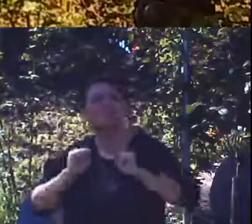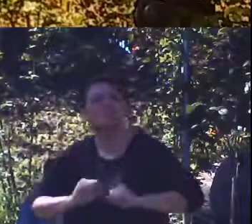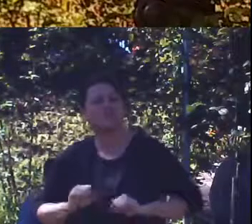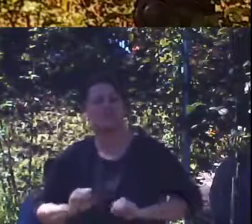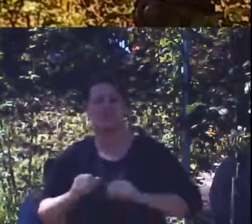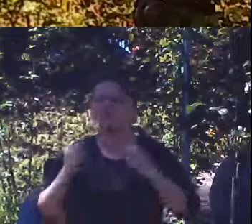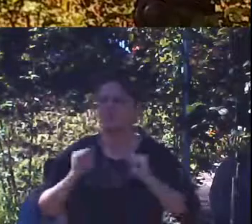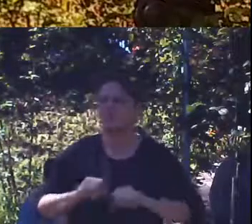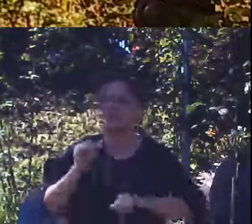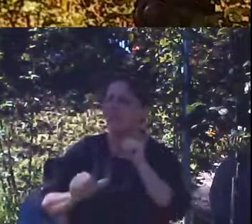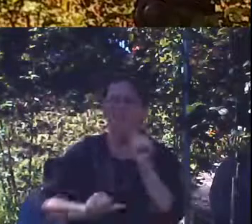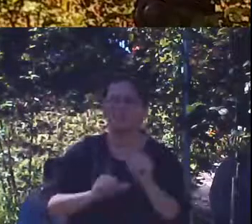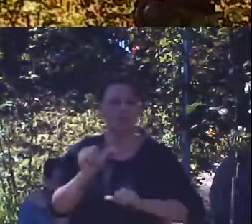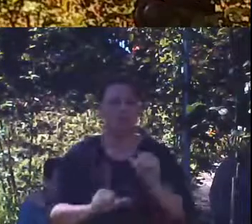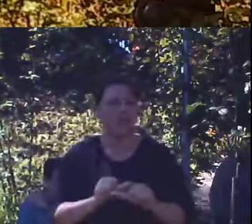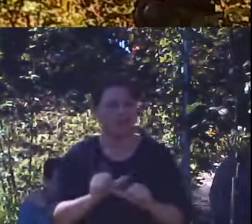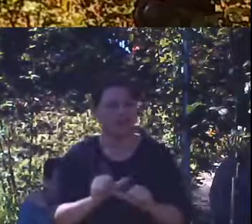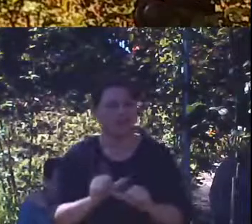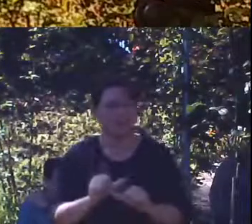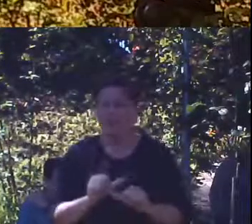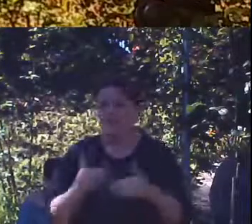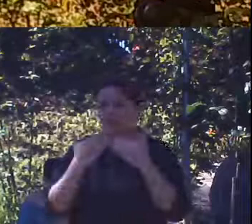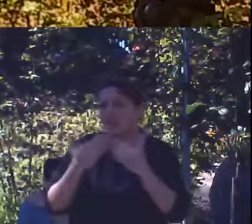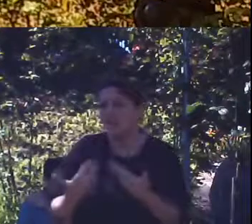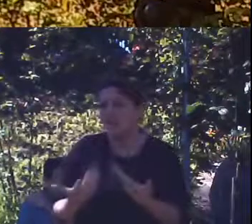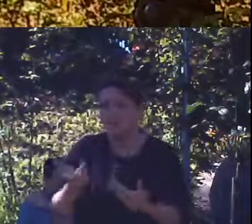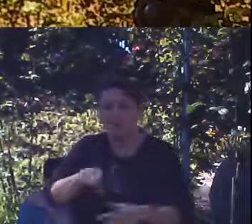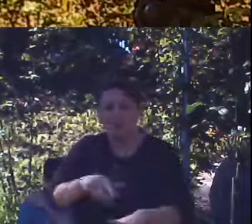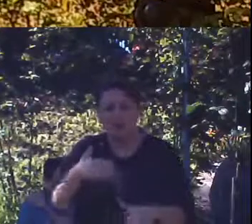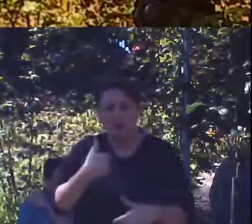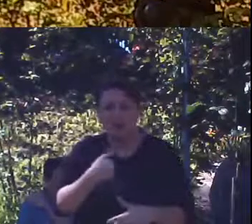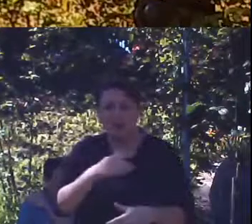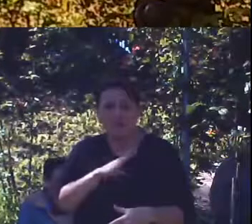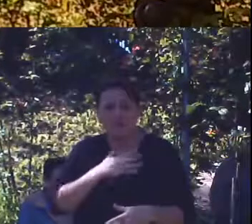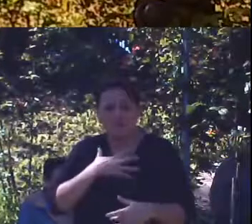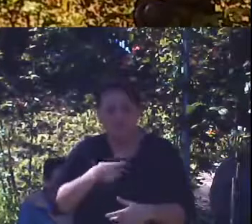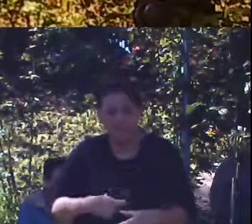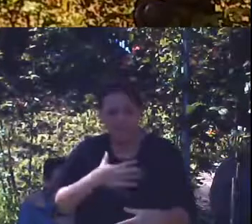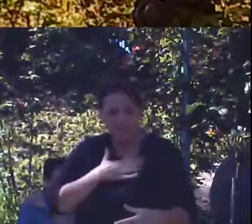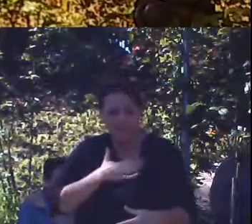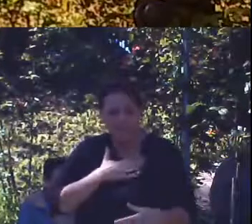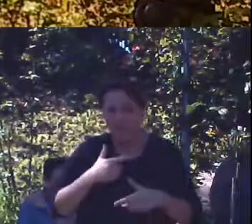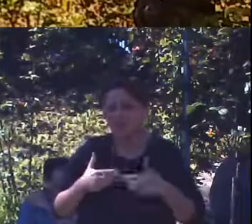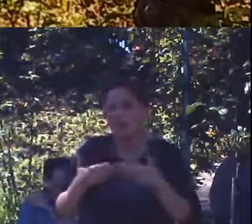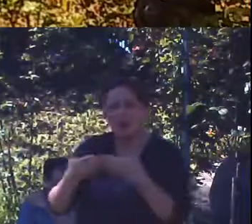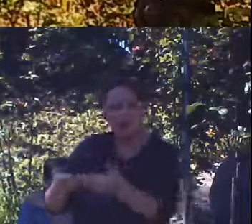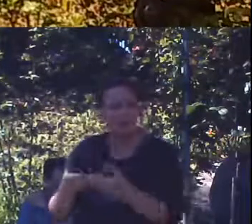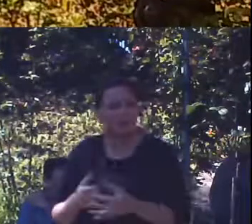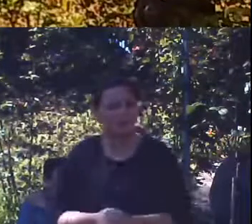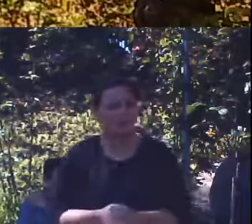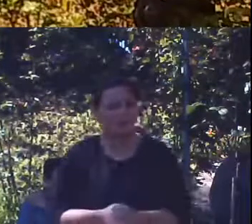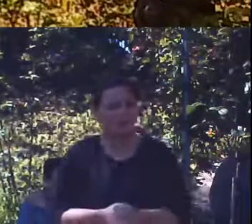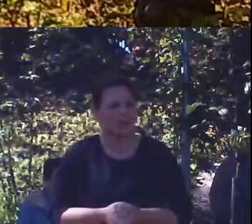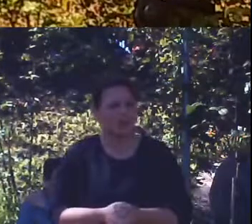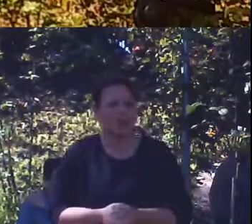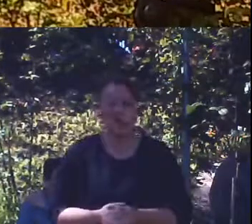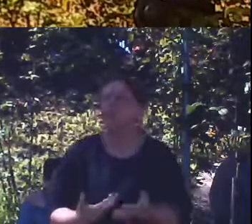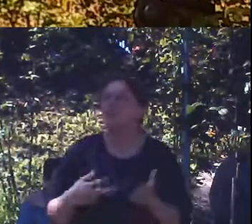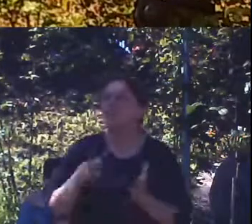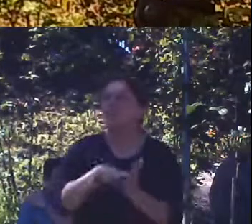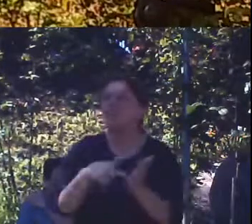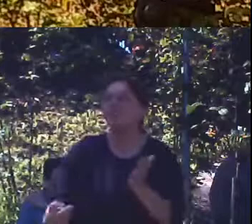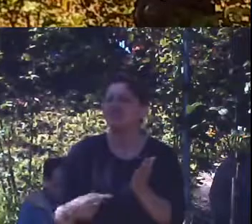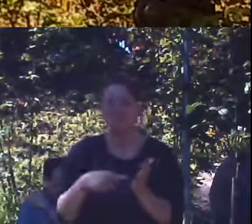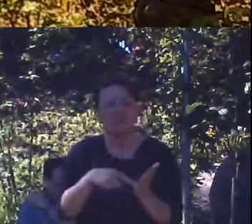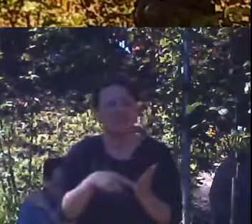grazie anche al mio contributo ecco la domanda allora che ci sta dietro questa pagina di